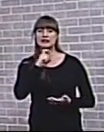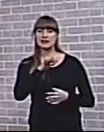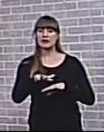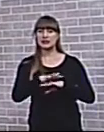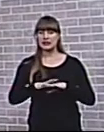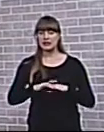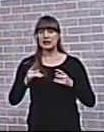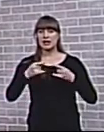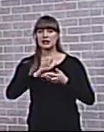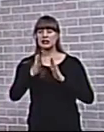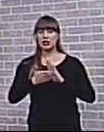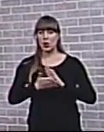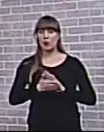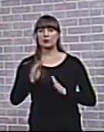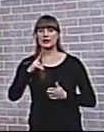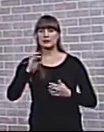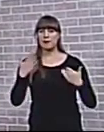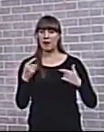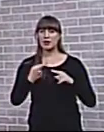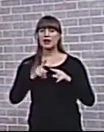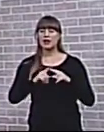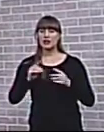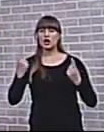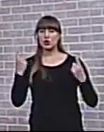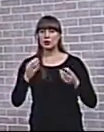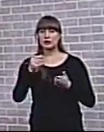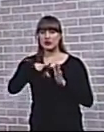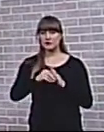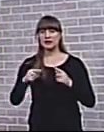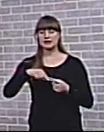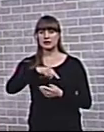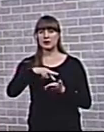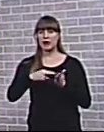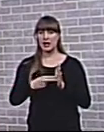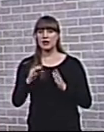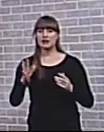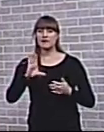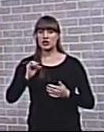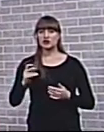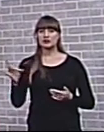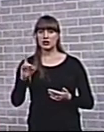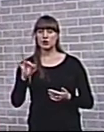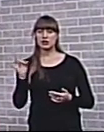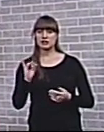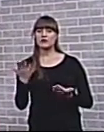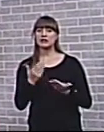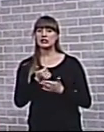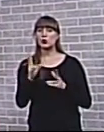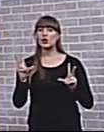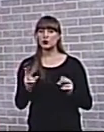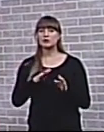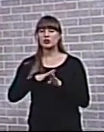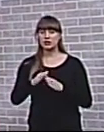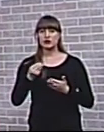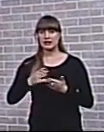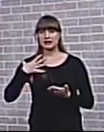рынок», кинокомплекс «Парк» – все это крупные инвестпроекты Ворошиловского района Ростова. Насколько успешно они реализуются, оценил на